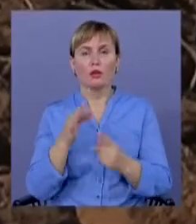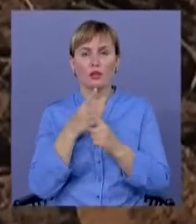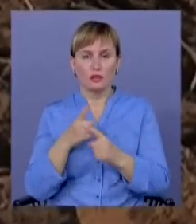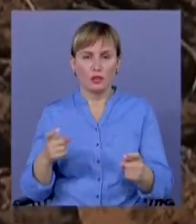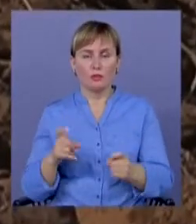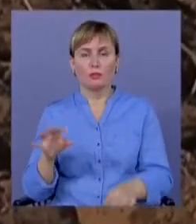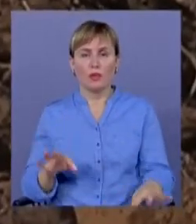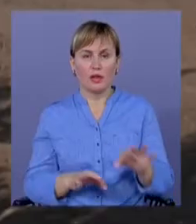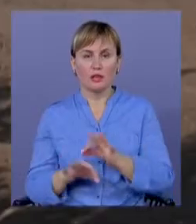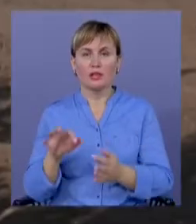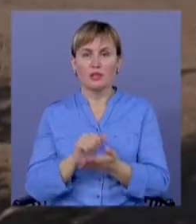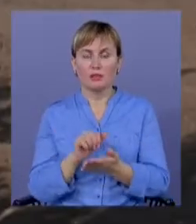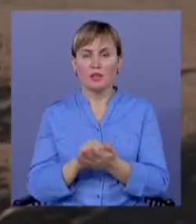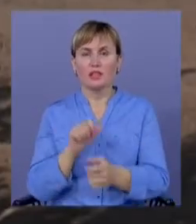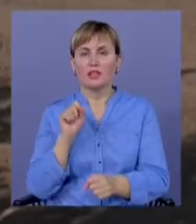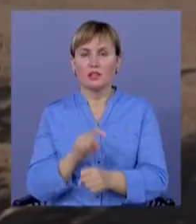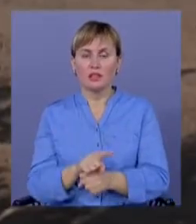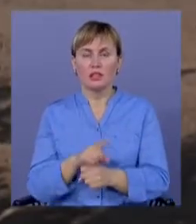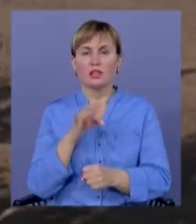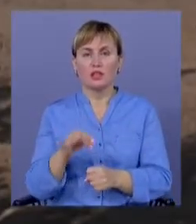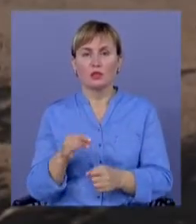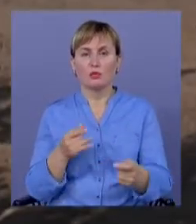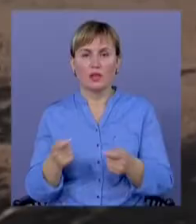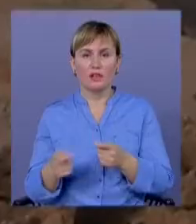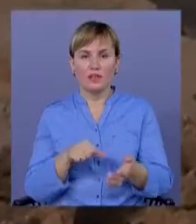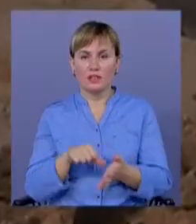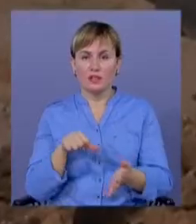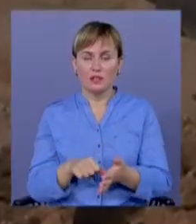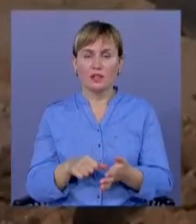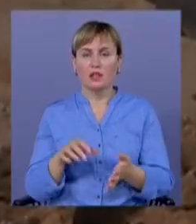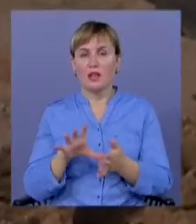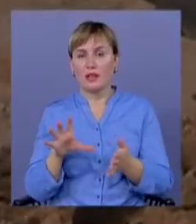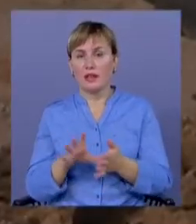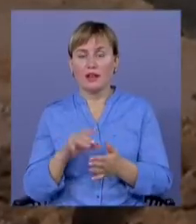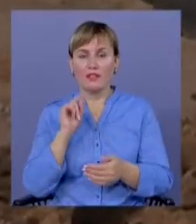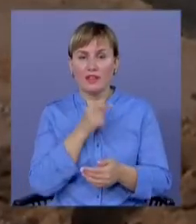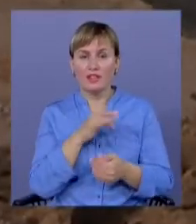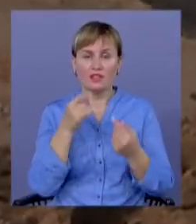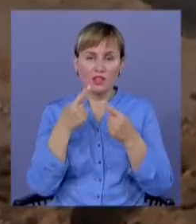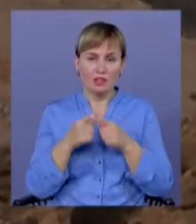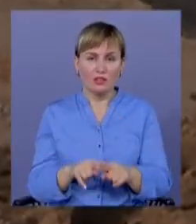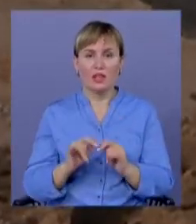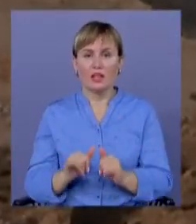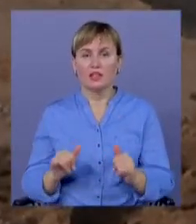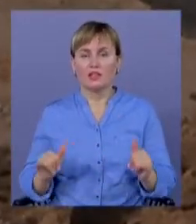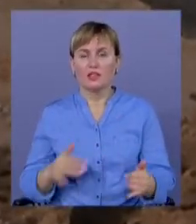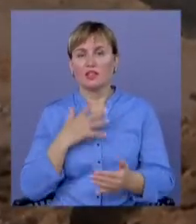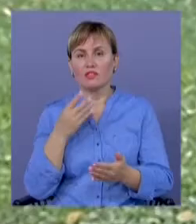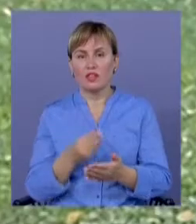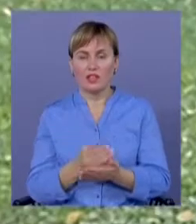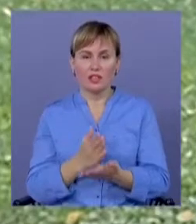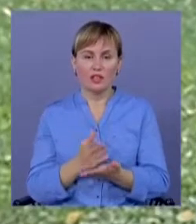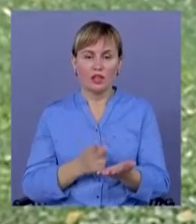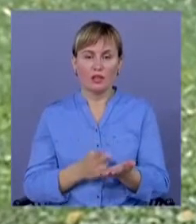что проектированием занимались заказчики. Между тем, у представителей управления энергоэффективности и инфраструктурного развития свои